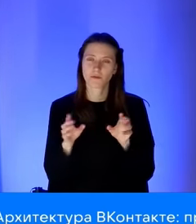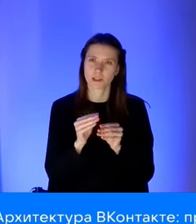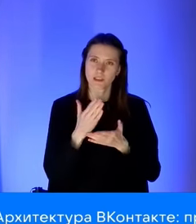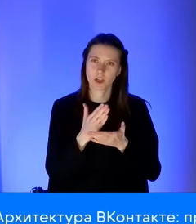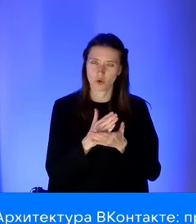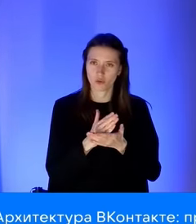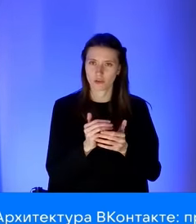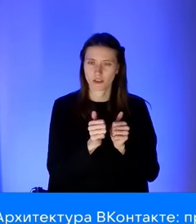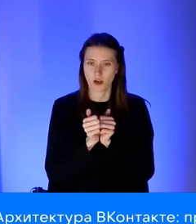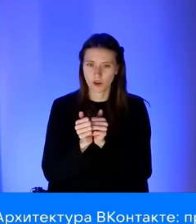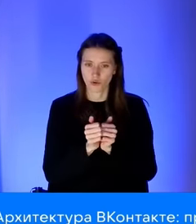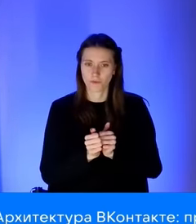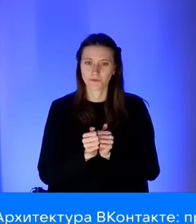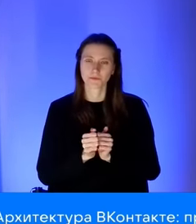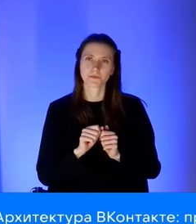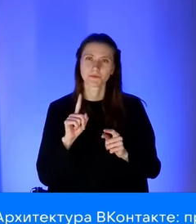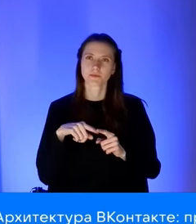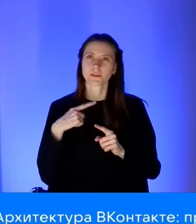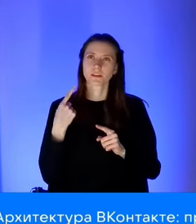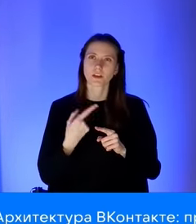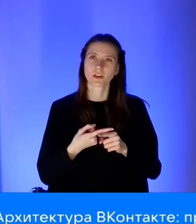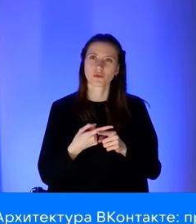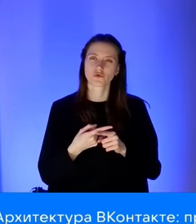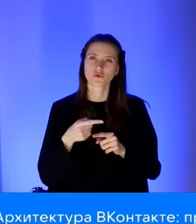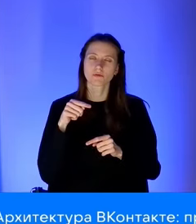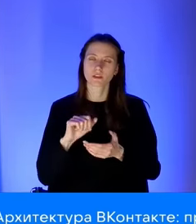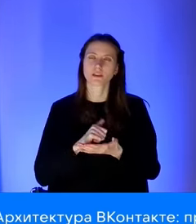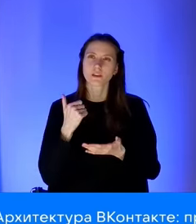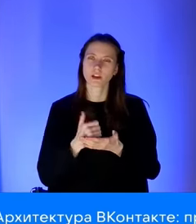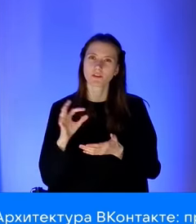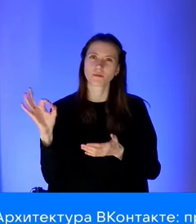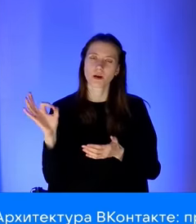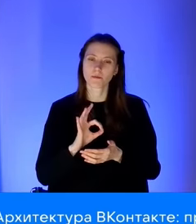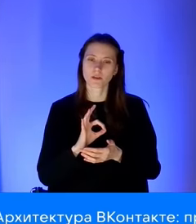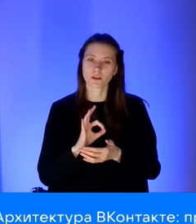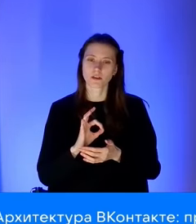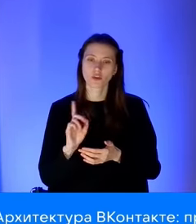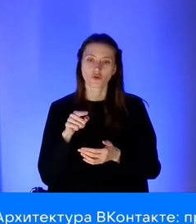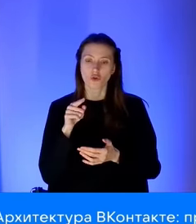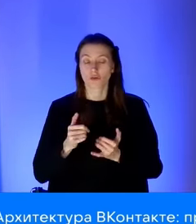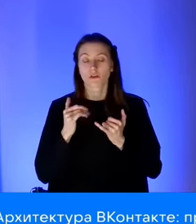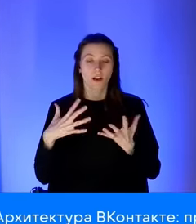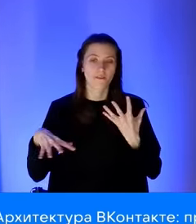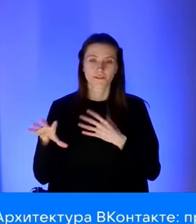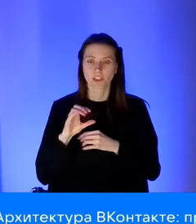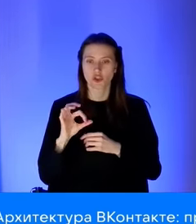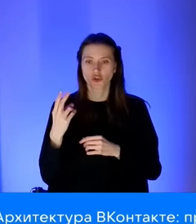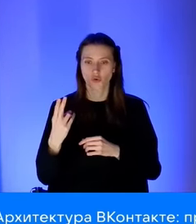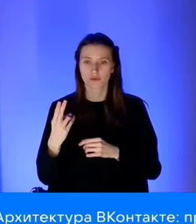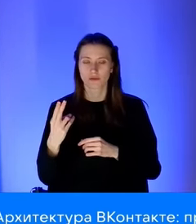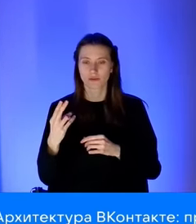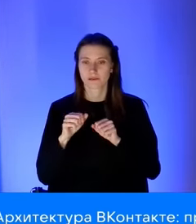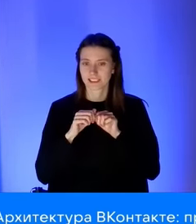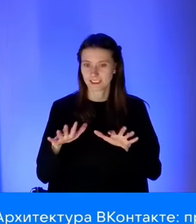Окей А тут главный момент он применим для всех соцсетей у нас чтени сильно больше